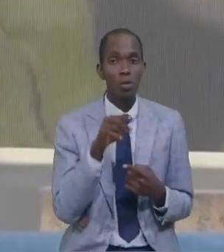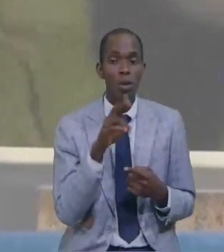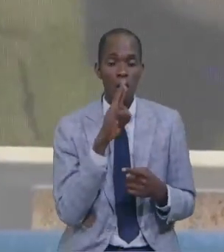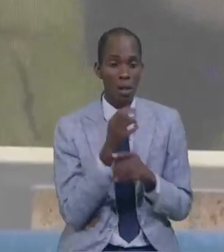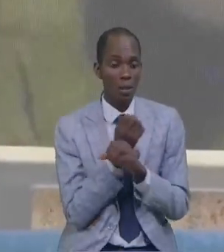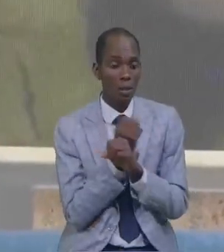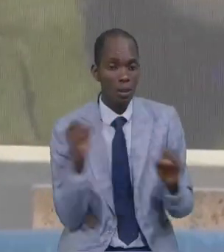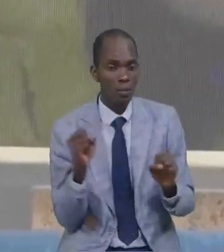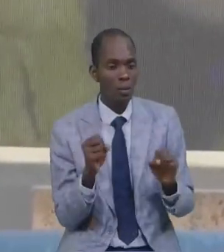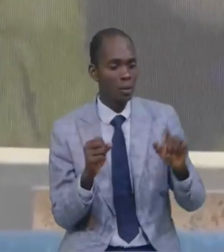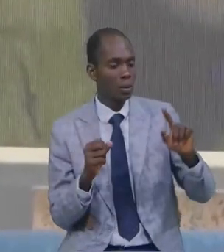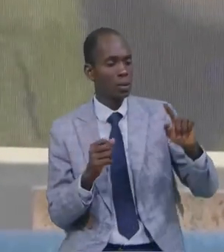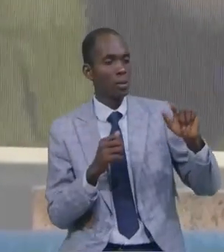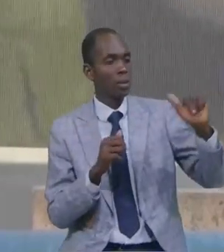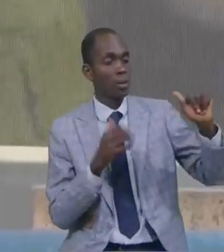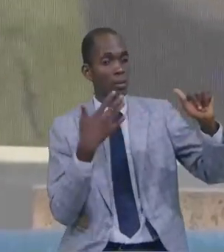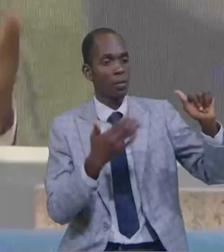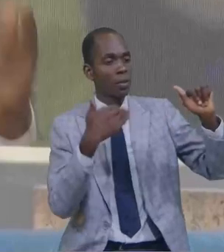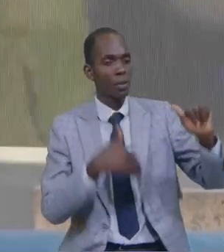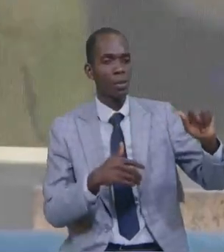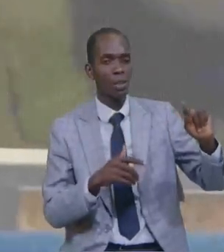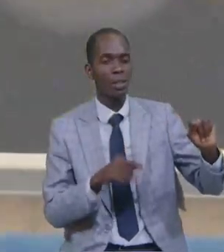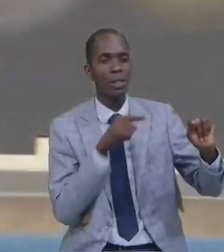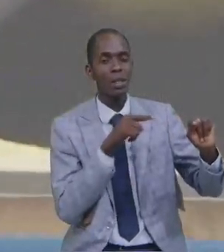de la gratitude.